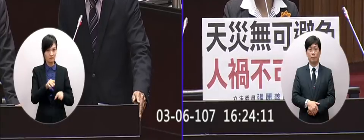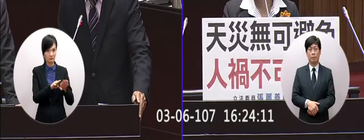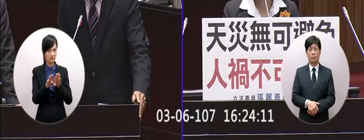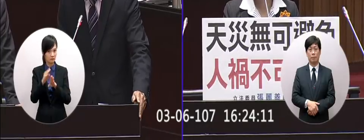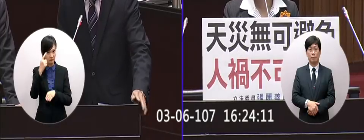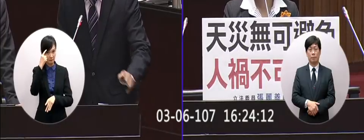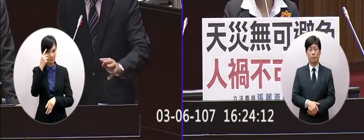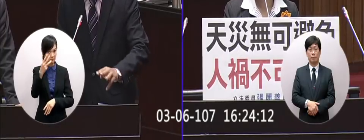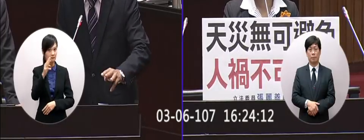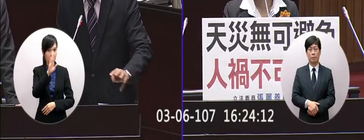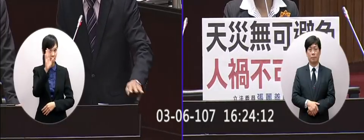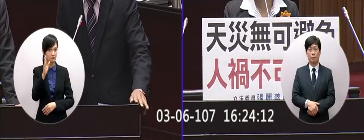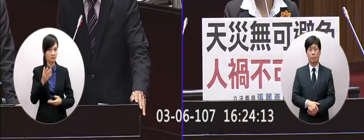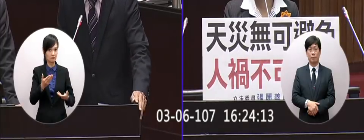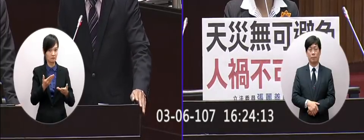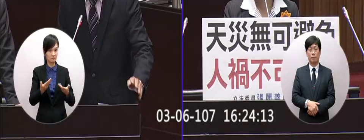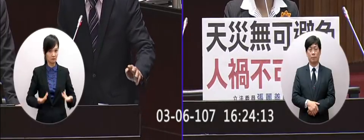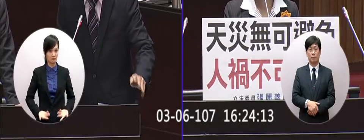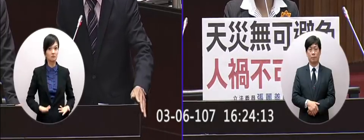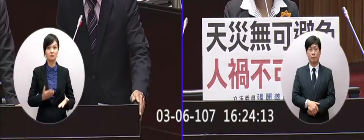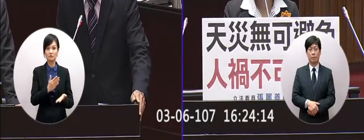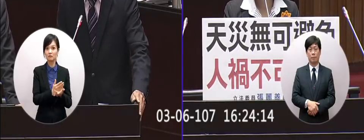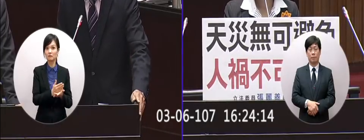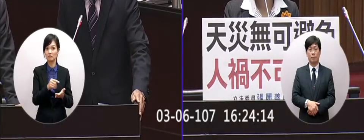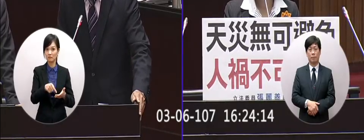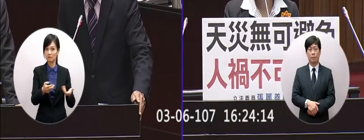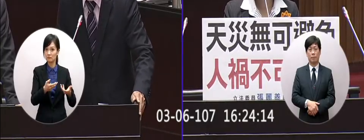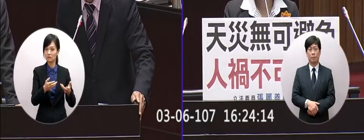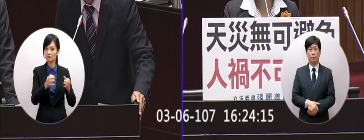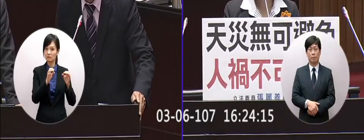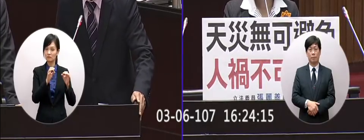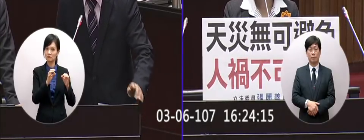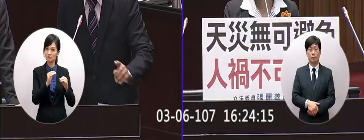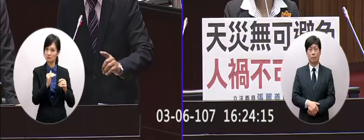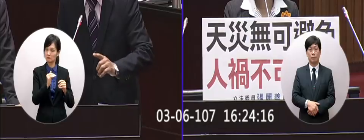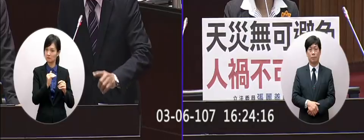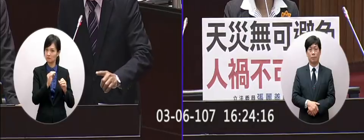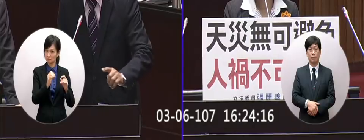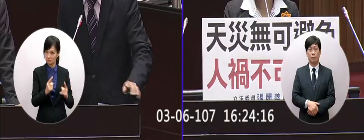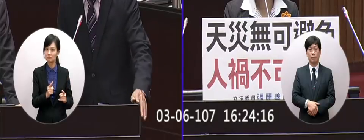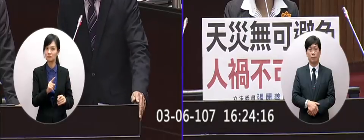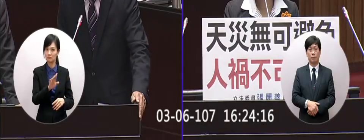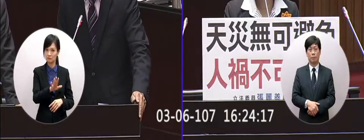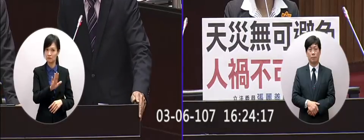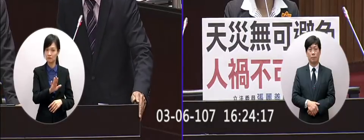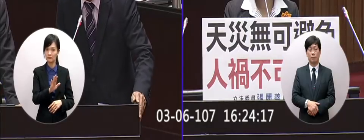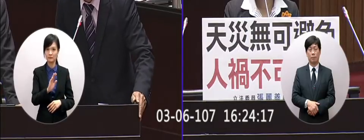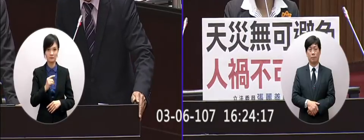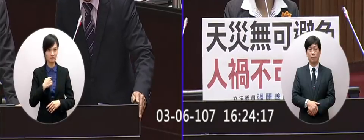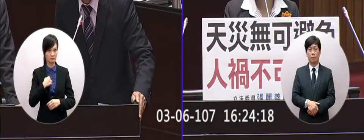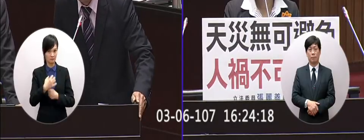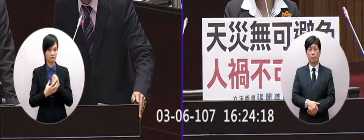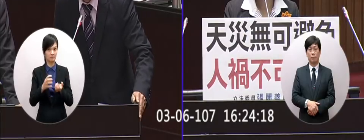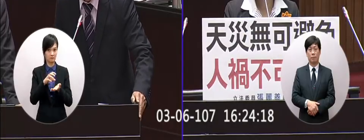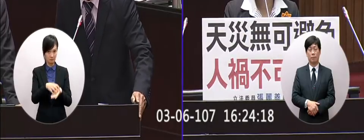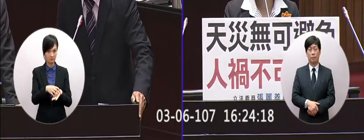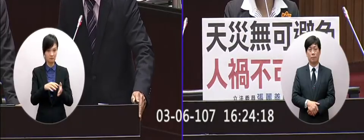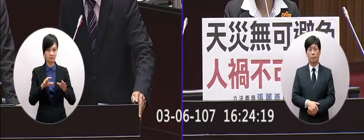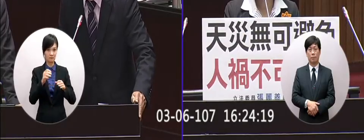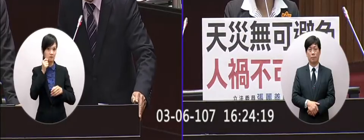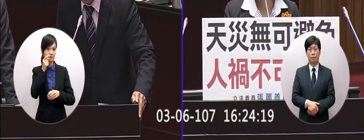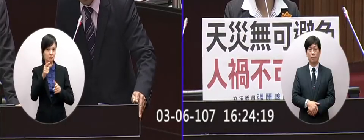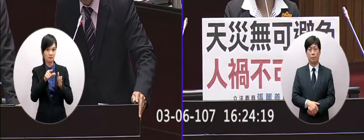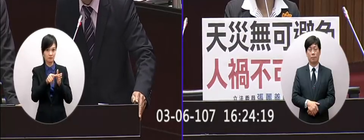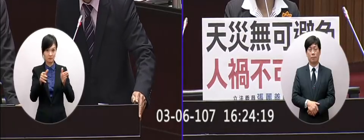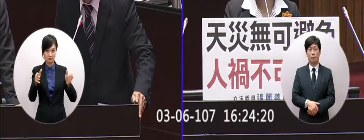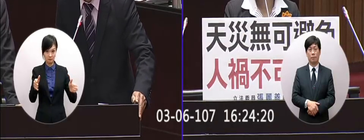格，因为休市的关系，所以有落来。但是我要保证的是，伊这个月的平均的收益一定要